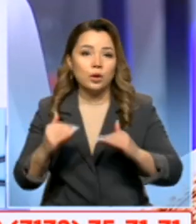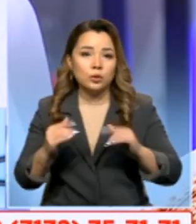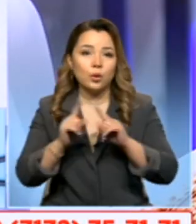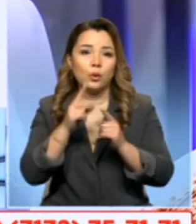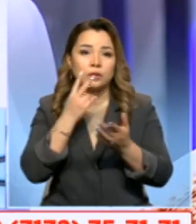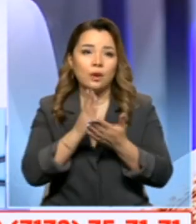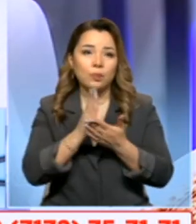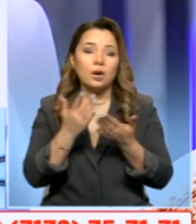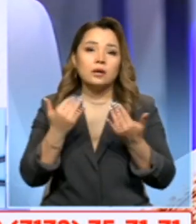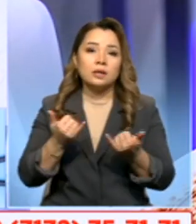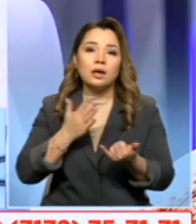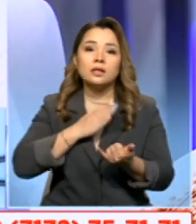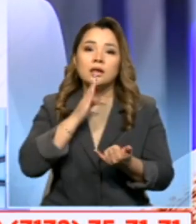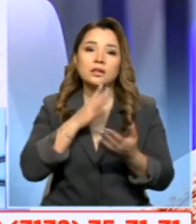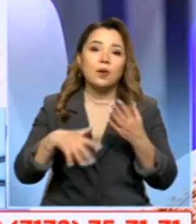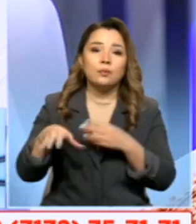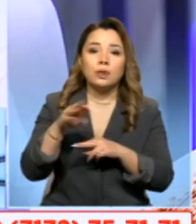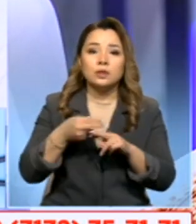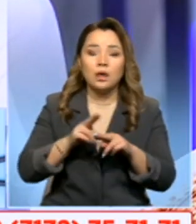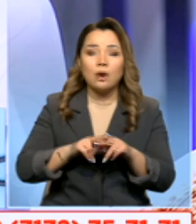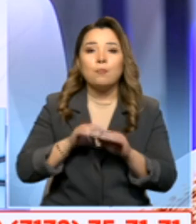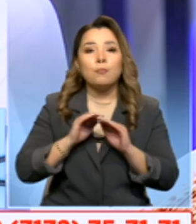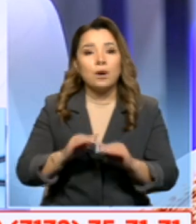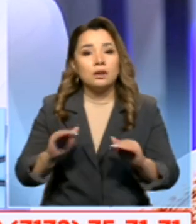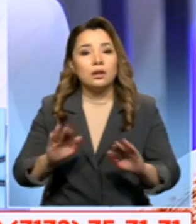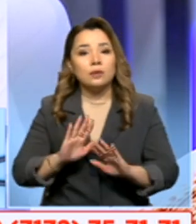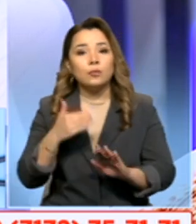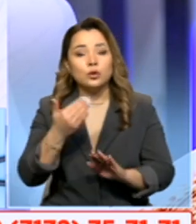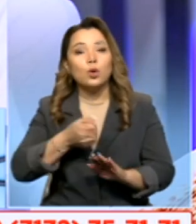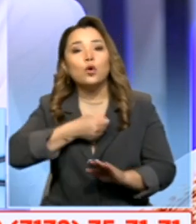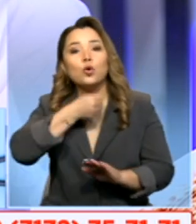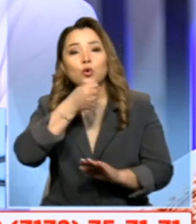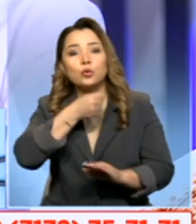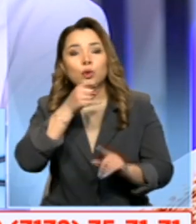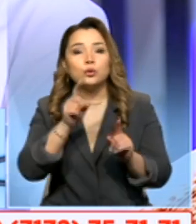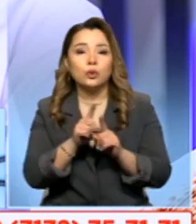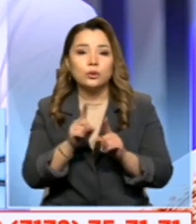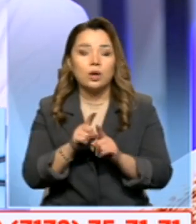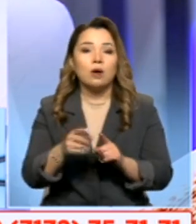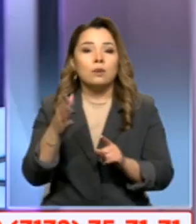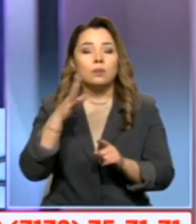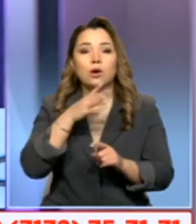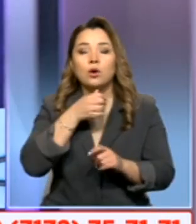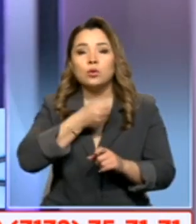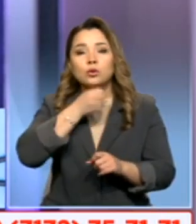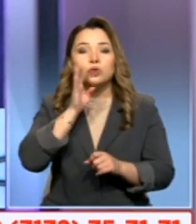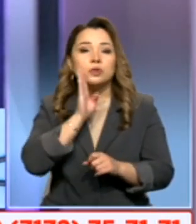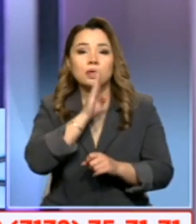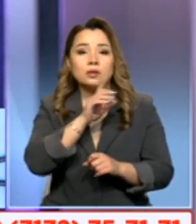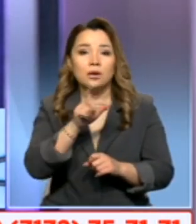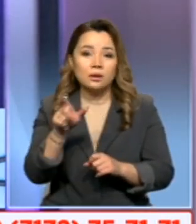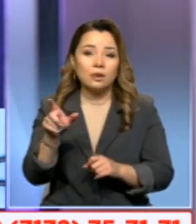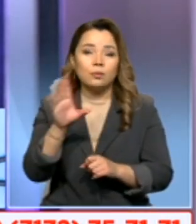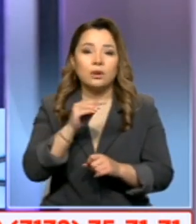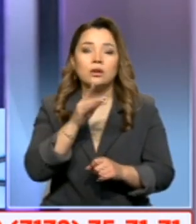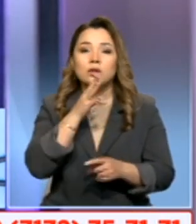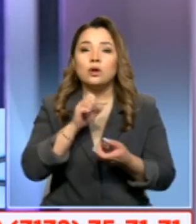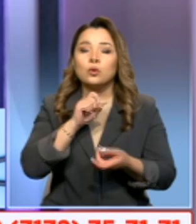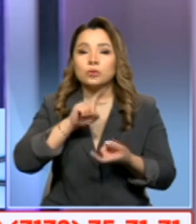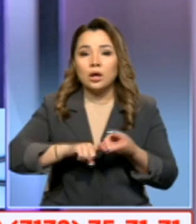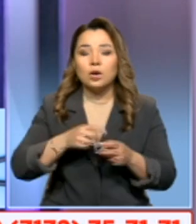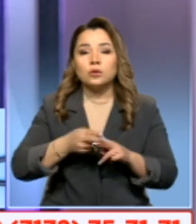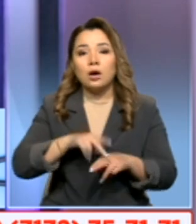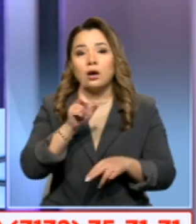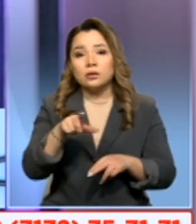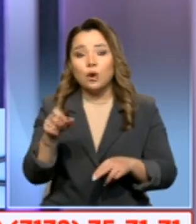келеді. Сол үшін біздің қыз келіншектерді аламыз, енді балалар емес, енді үлкен ақылын тоқтатқан үлкен кісілер, олардың жас ерекшелігіне